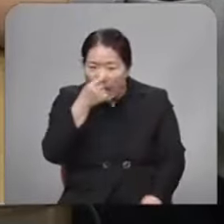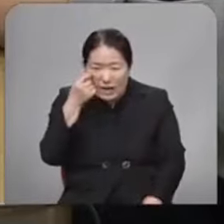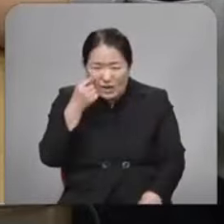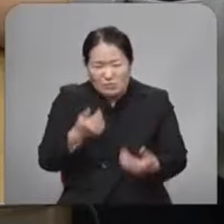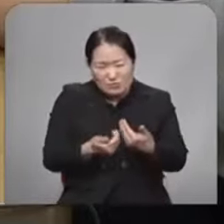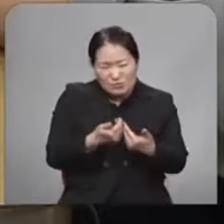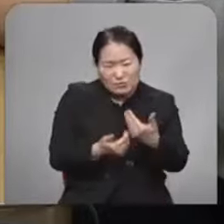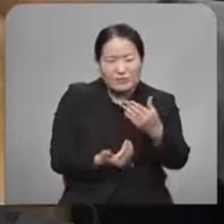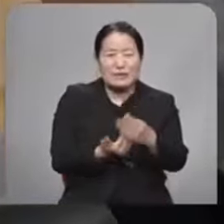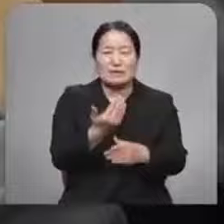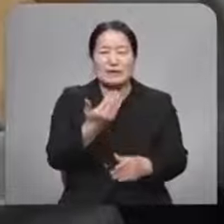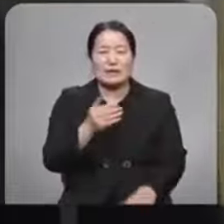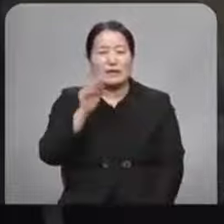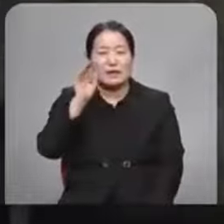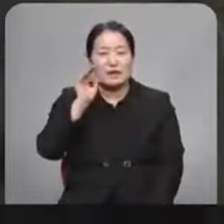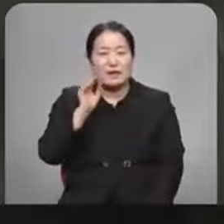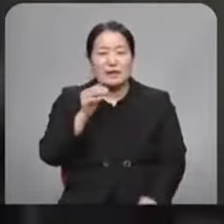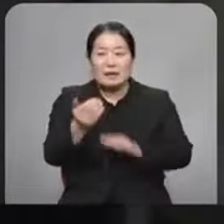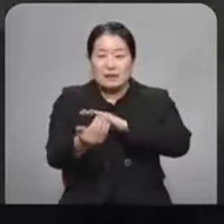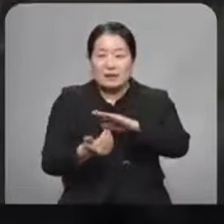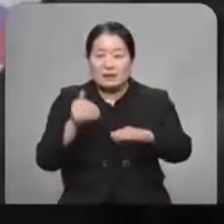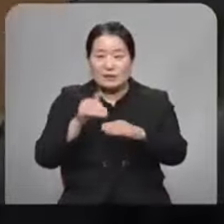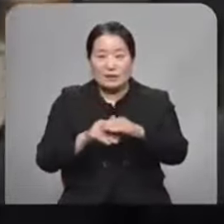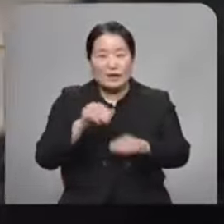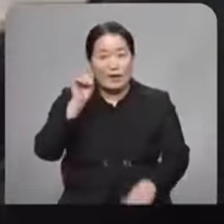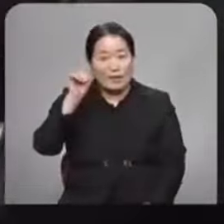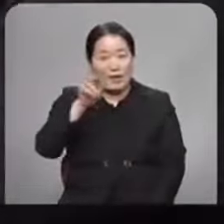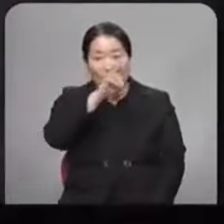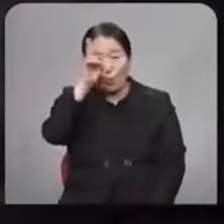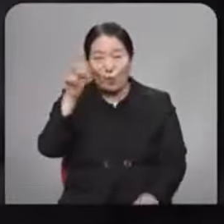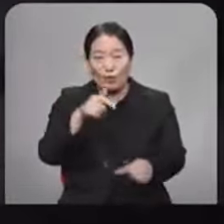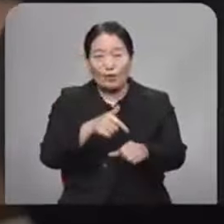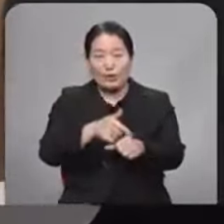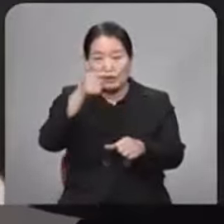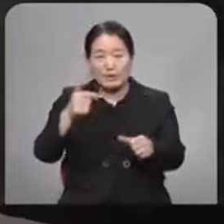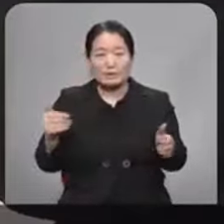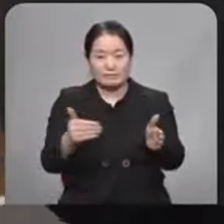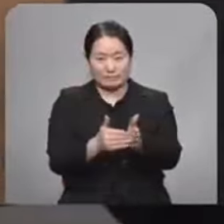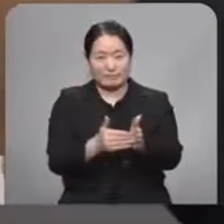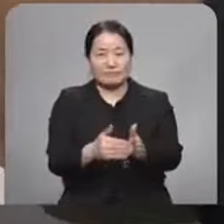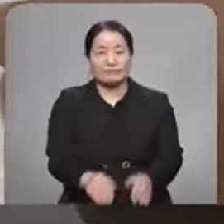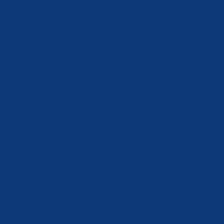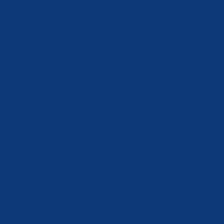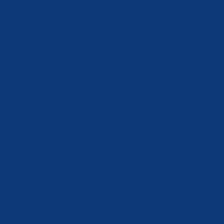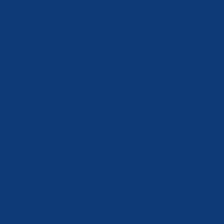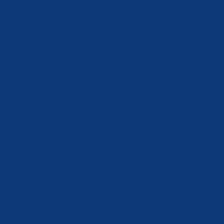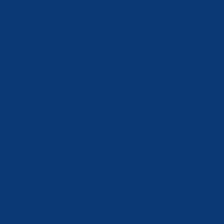사전 투표는 내일 오후 6시까지입니다 KBS 뉴스 김문영